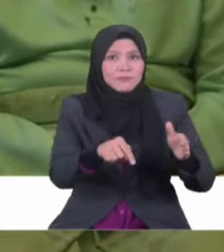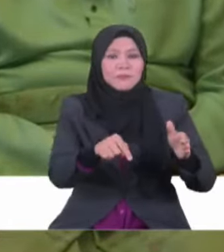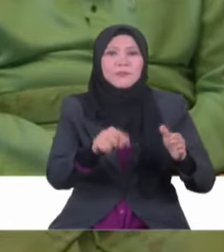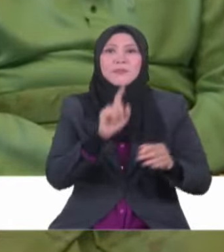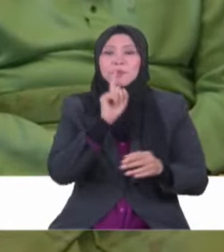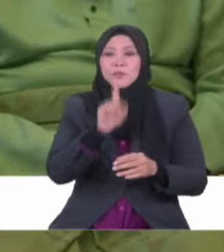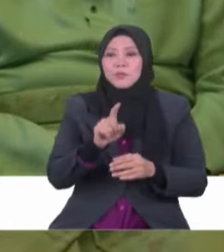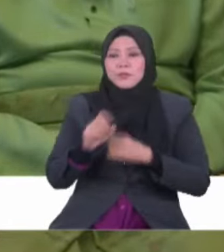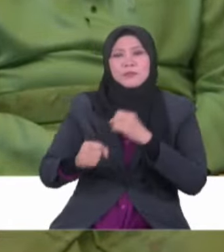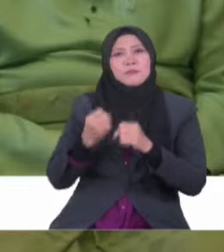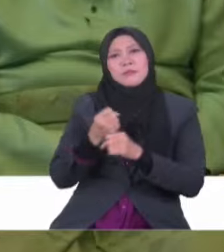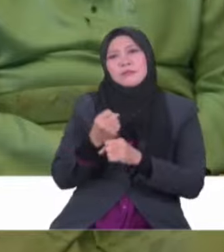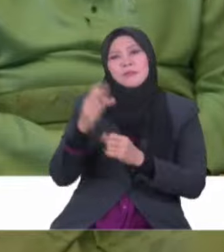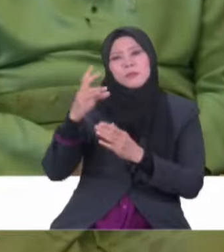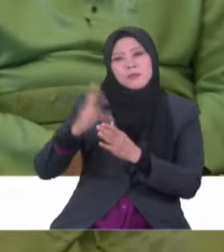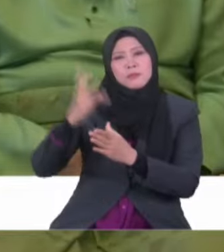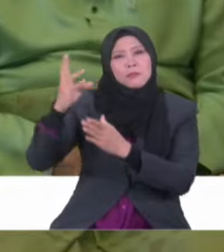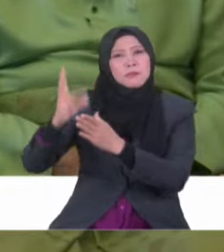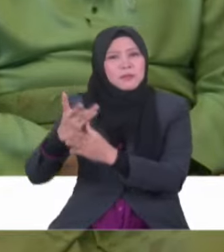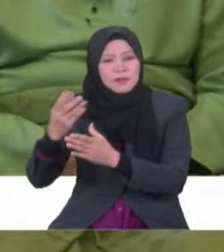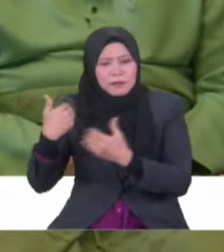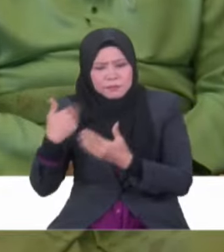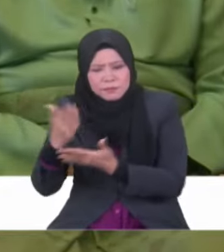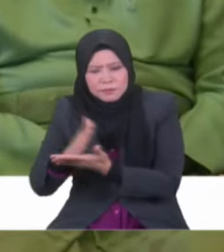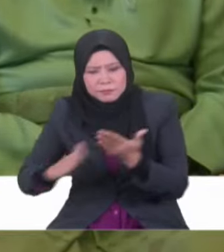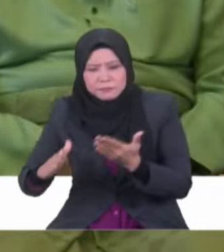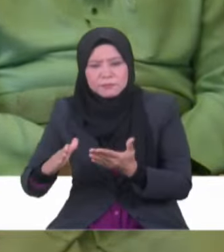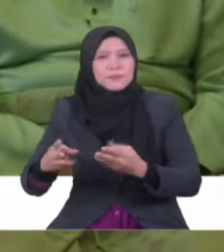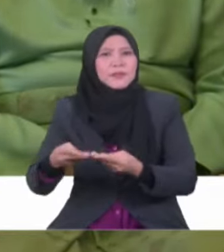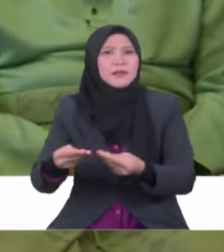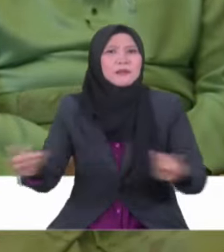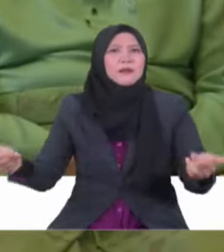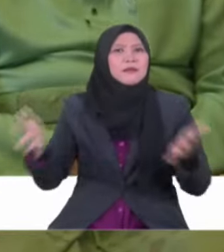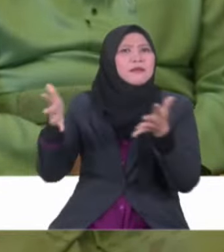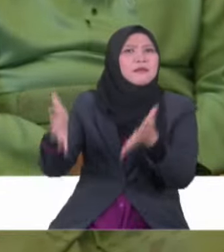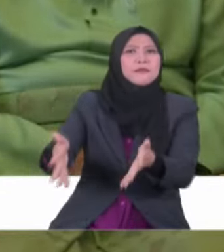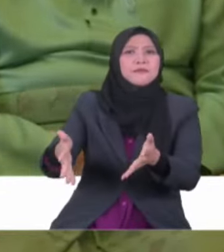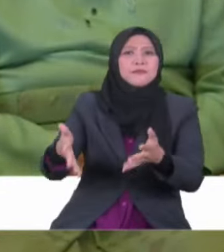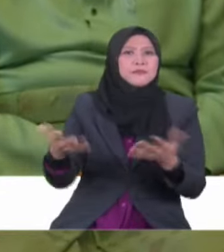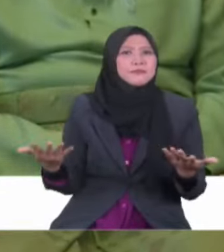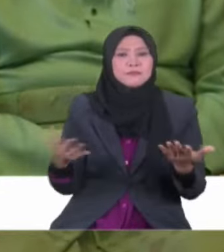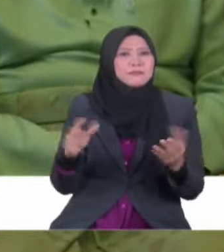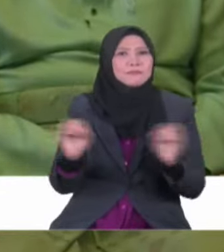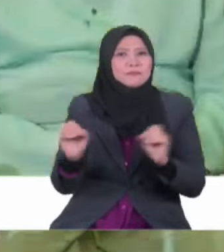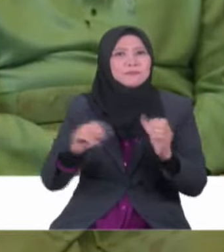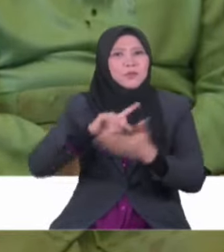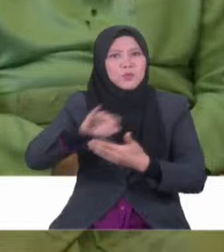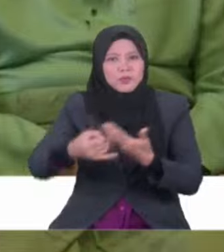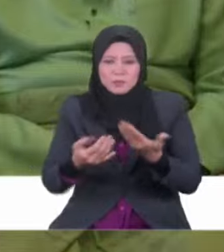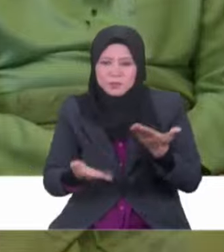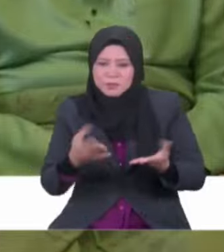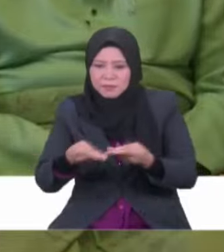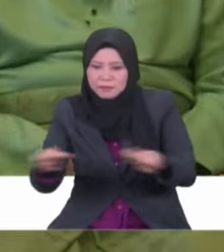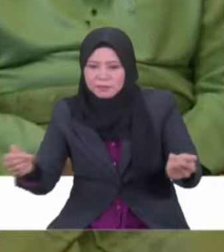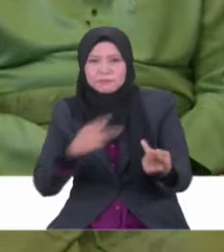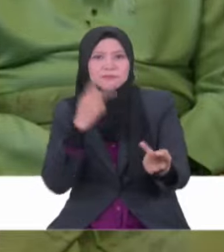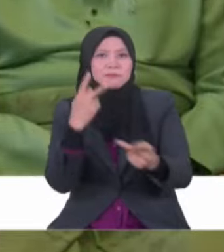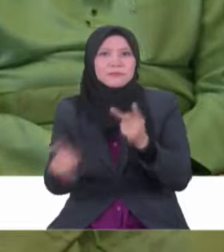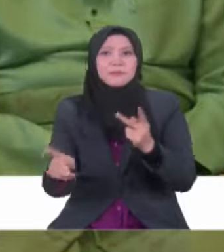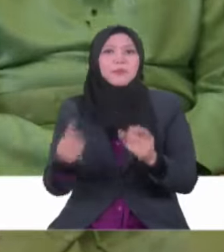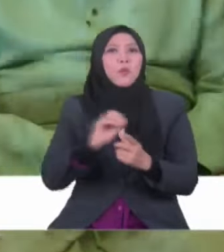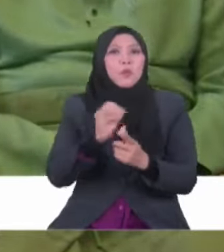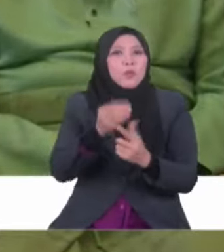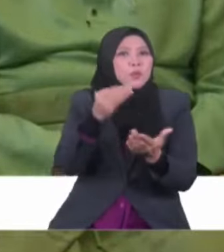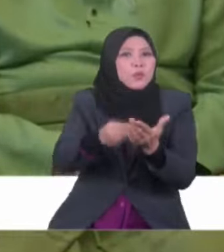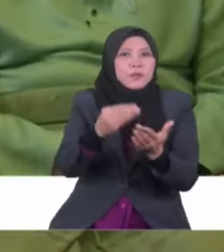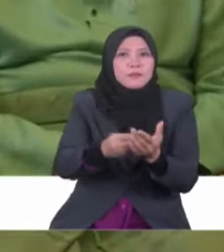daripada 70-an ke 80-an ada tanah-tanah yang tidak dilaksanakan projek itu. Ya. Mungkin tanah tidak sesuai, mungkin peruntukan tidak